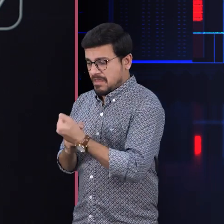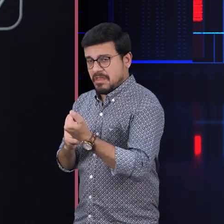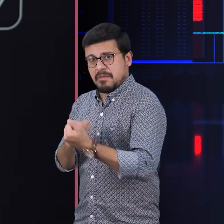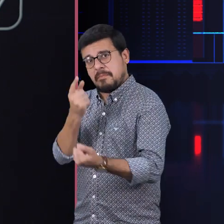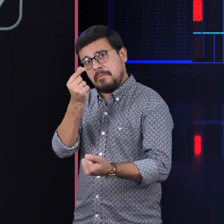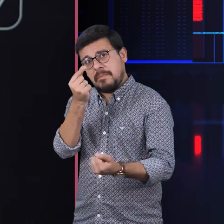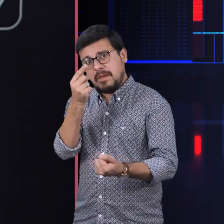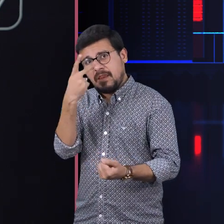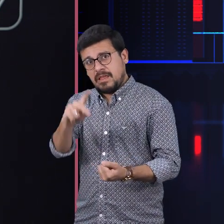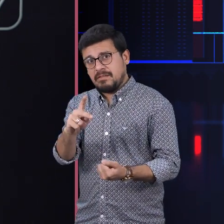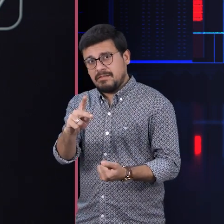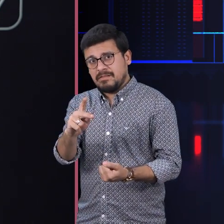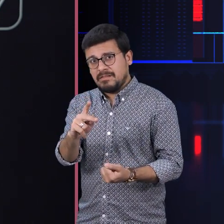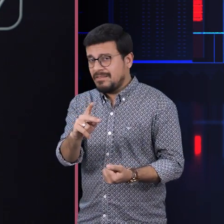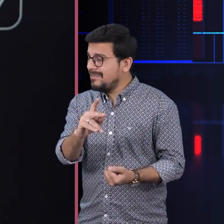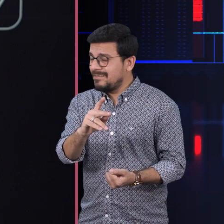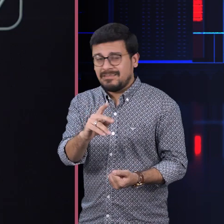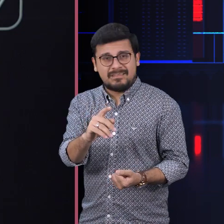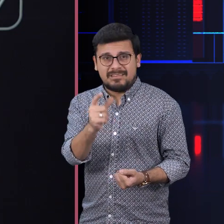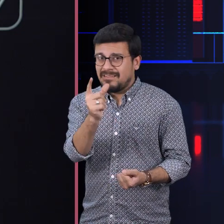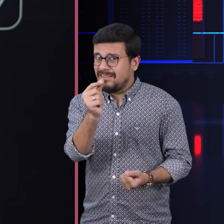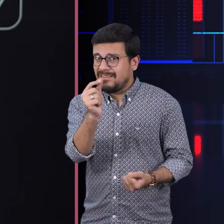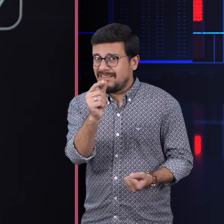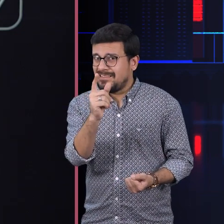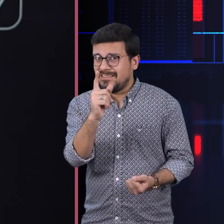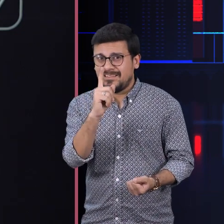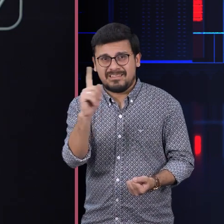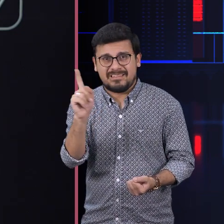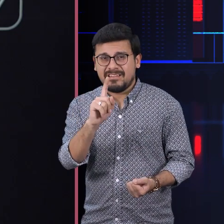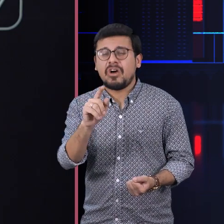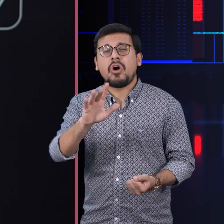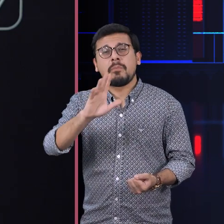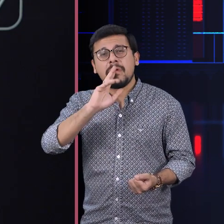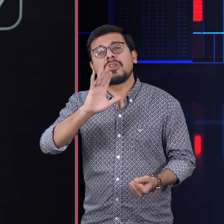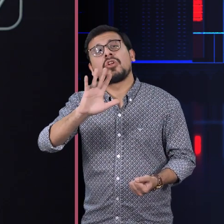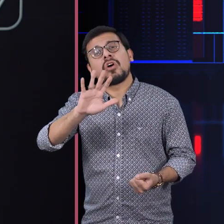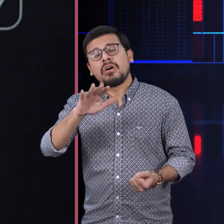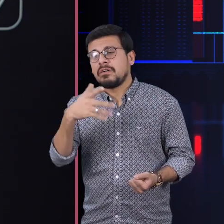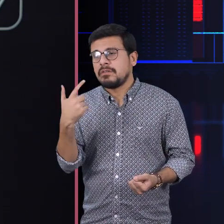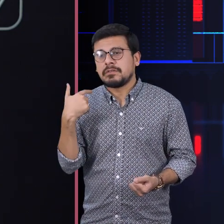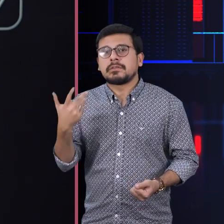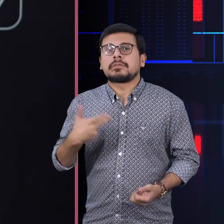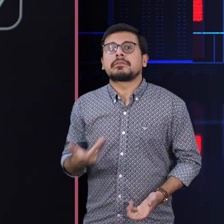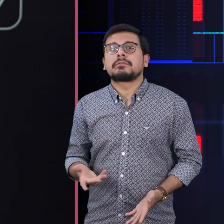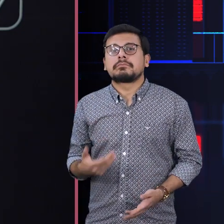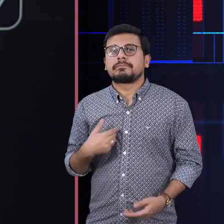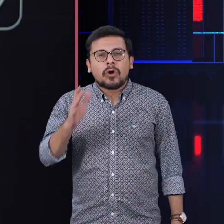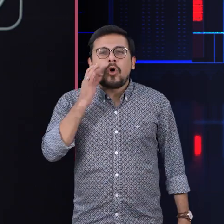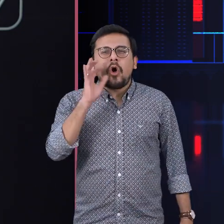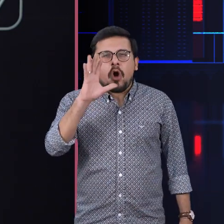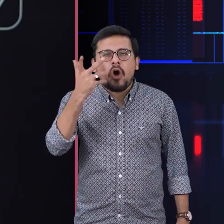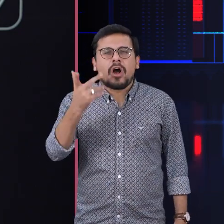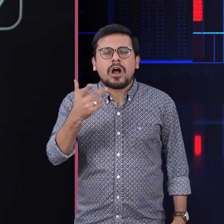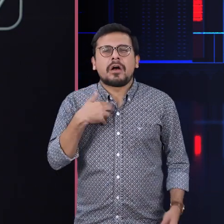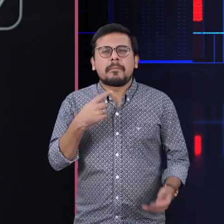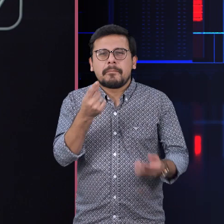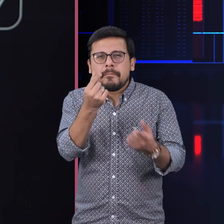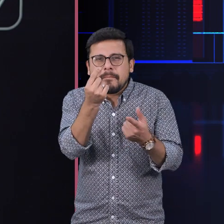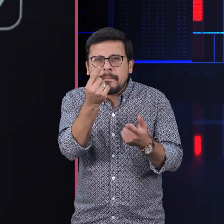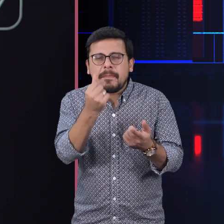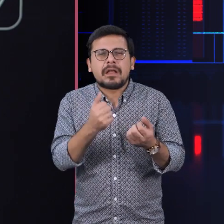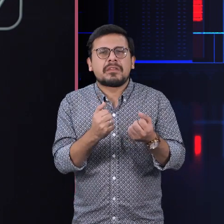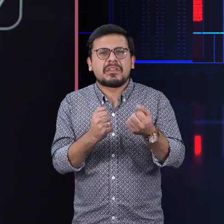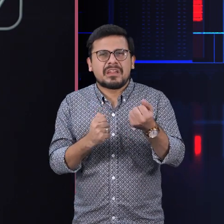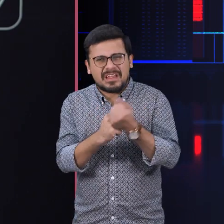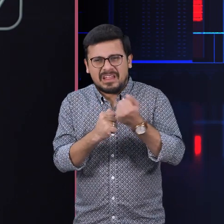کی جینوئن مدد کر رہے ہیں, تو آپ دیکھو گے کہ اس بندے کی اندر سے جو خوشی ہے, اندر سے جو اس